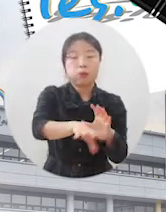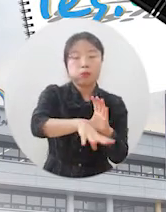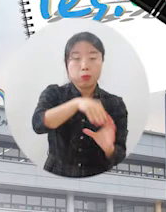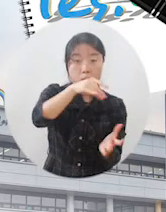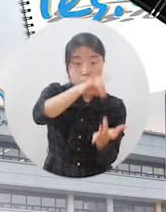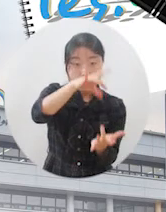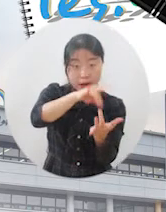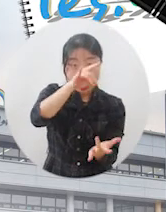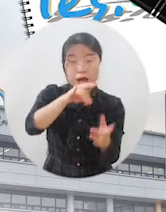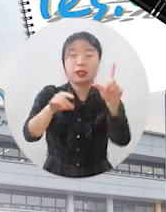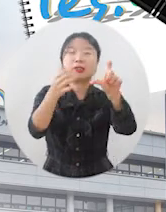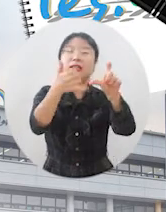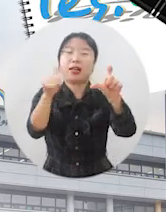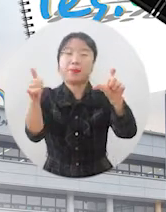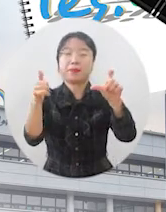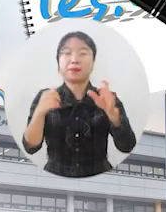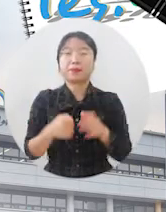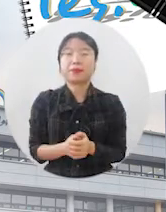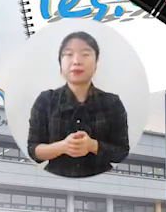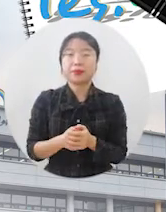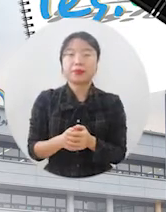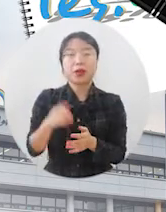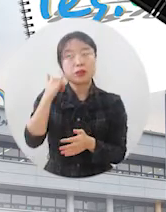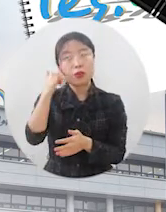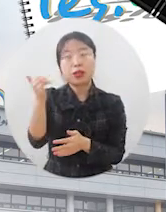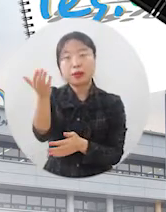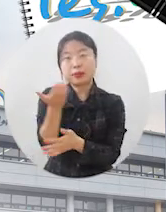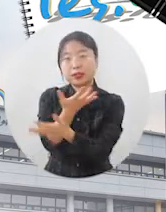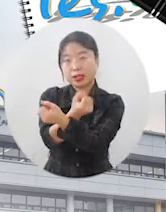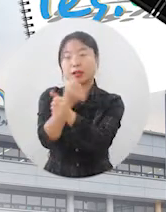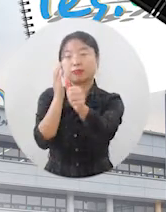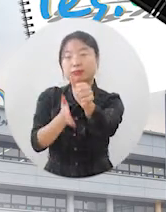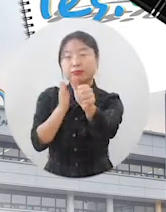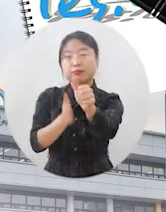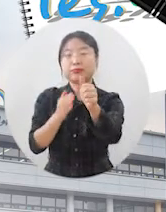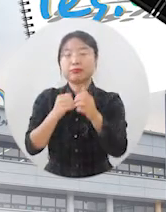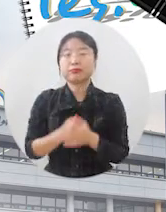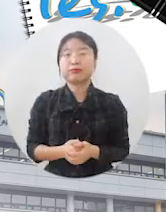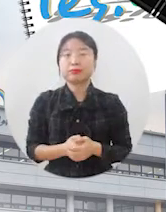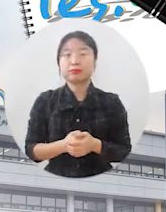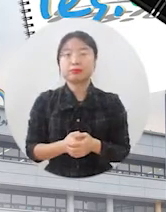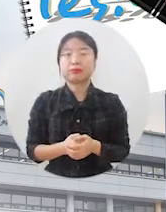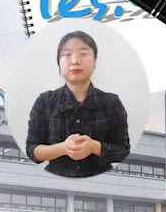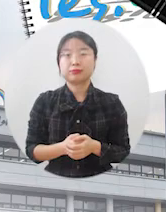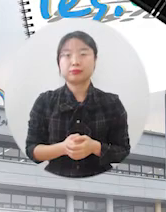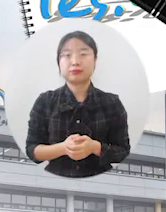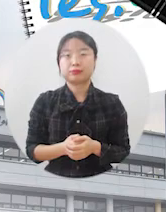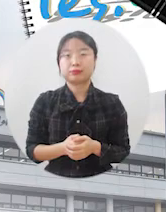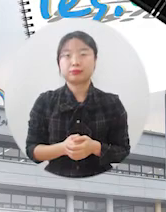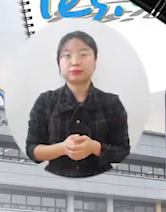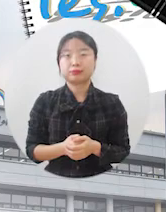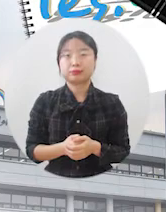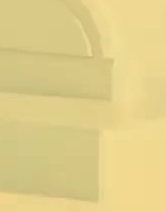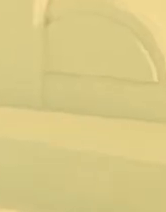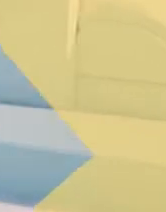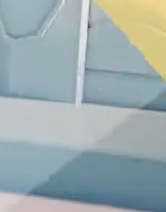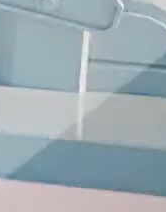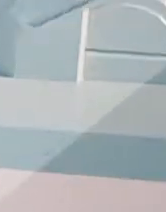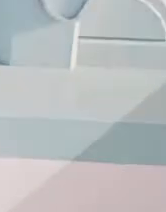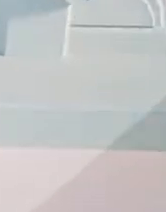신청은 전화로 예약하시면 됩니다. 관련 문의사항은 건강증진과 모자보건팀으로 연락 바랍니다.